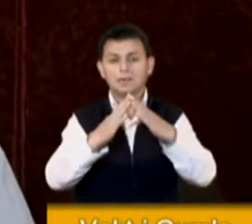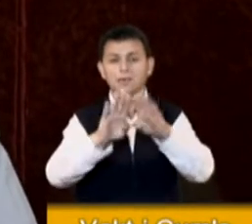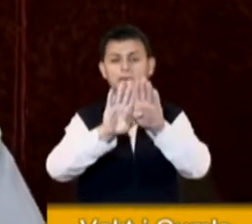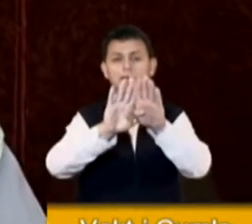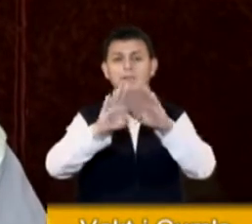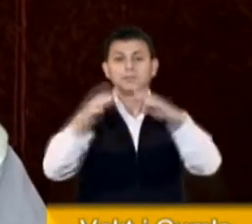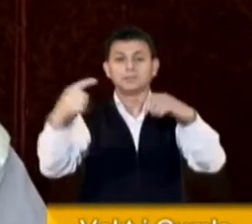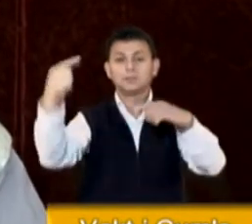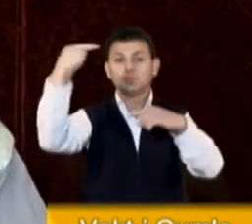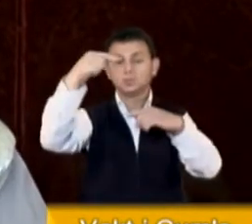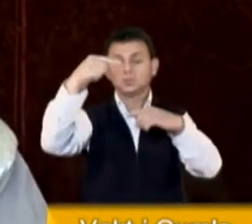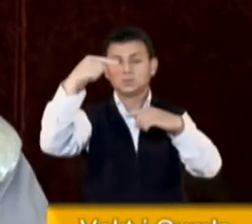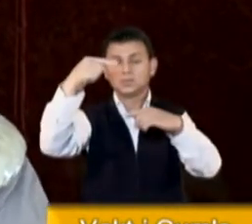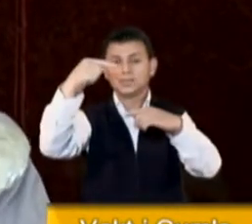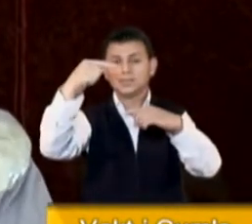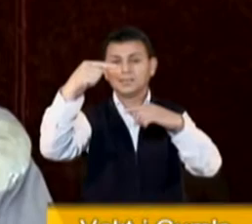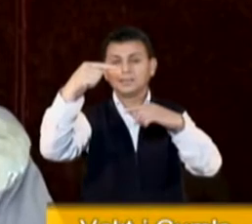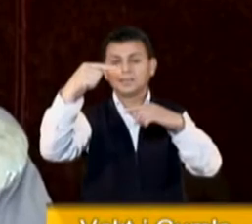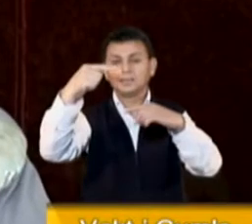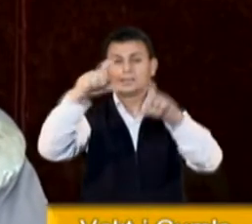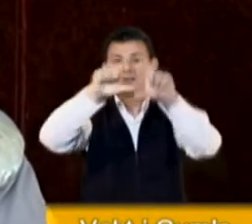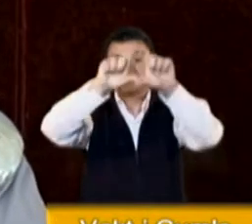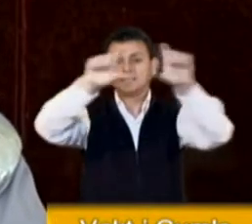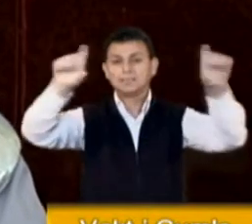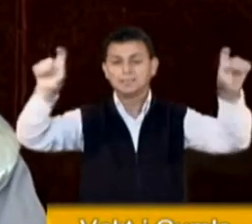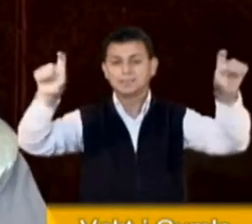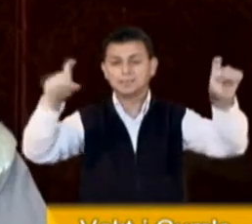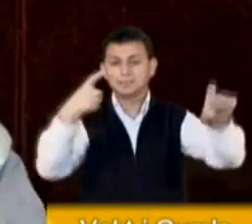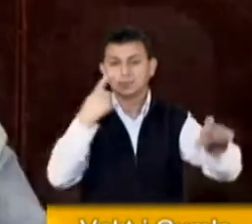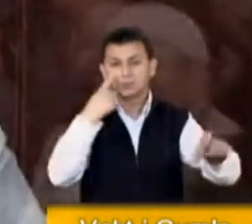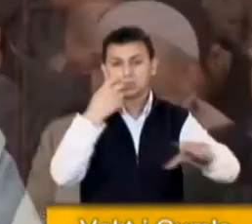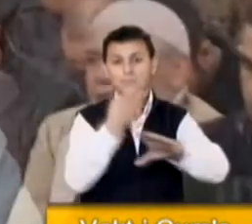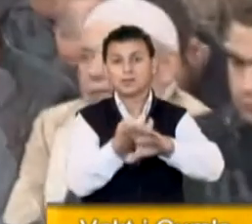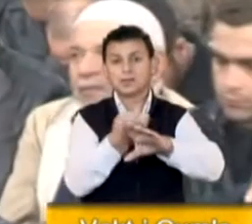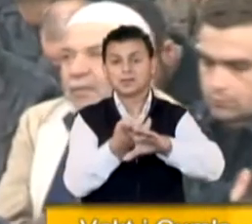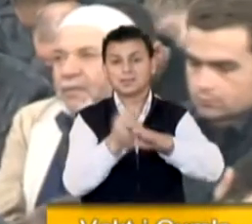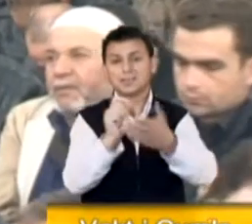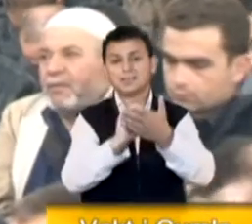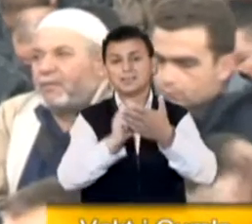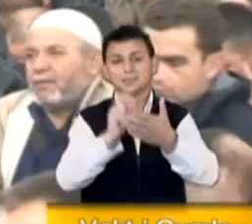var. Sorarlar tercümana, bu nedir? Çok güzel bir cevap. Bu